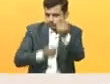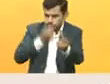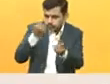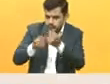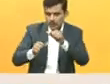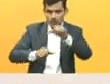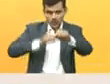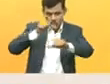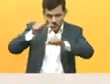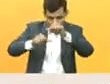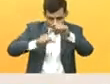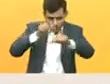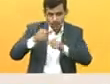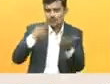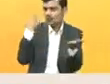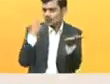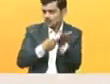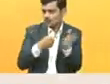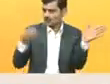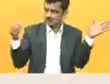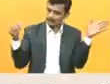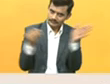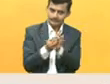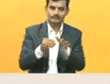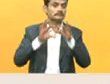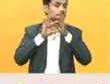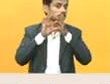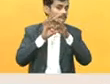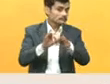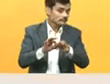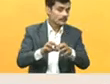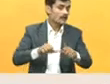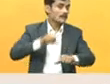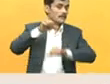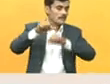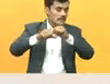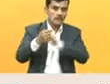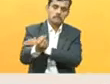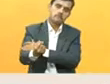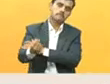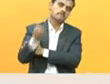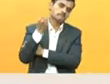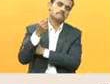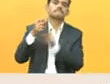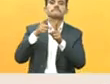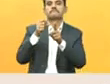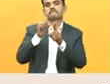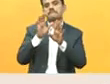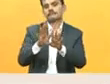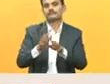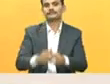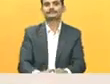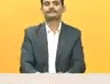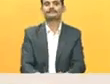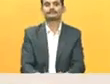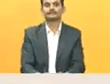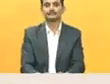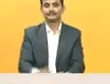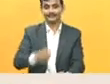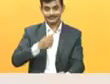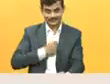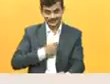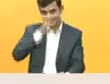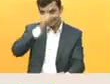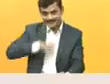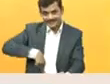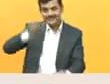का हिस्सा भी बने और इस प्रोसेस को सशक्त भी करें। मेरे प्यारे